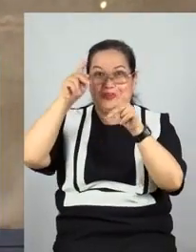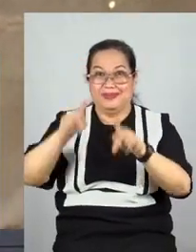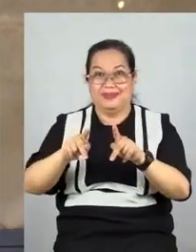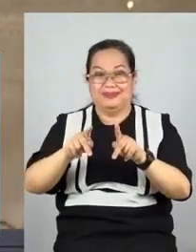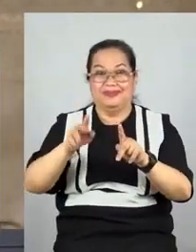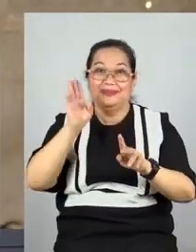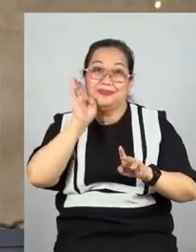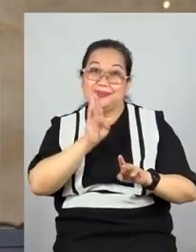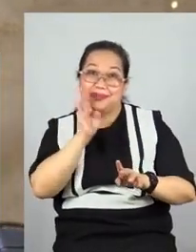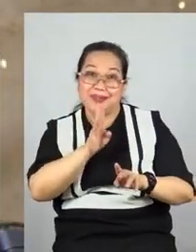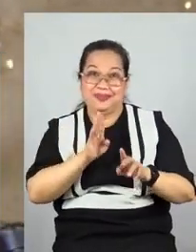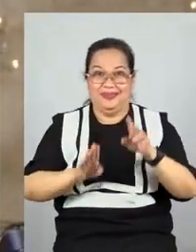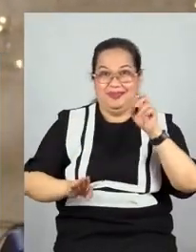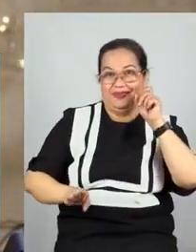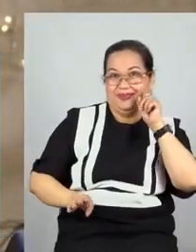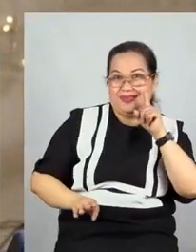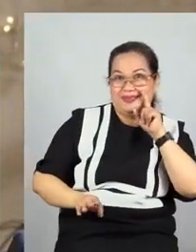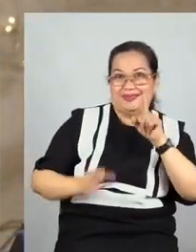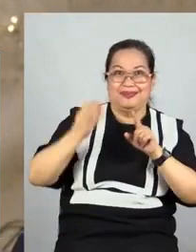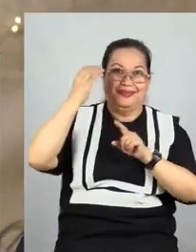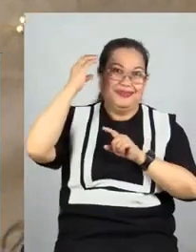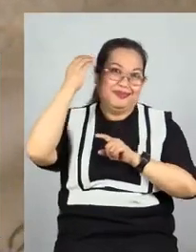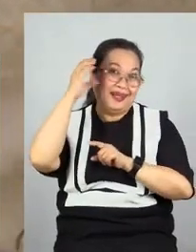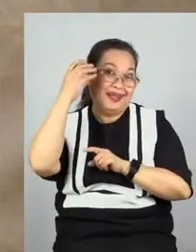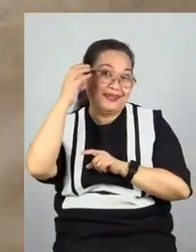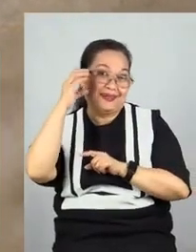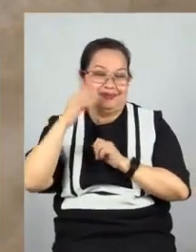kapatid, pinsan,